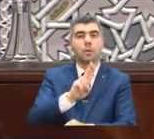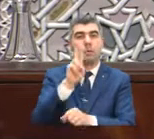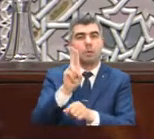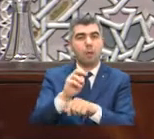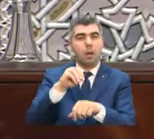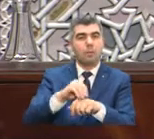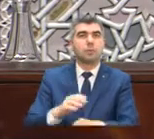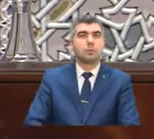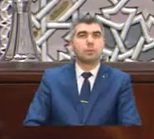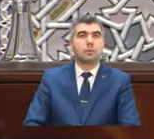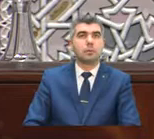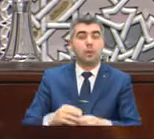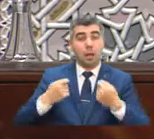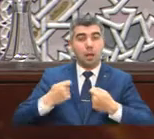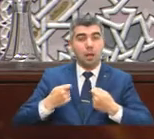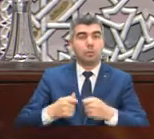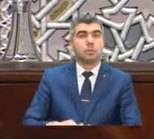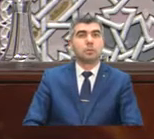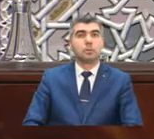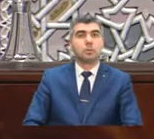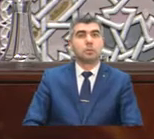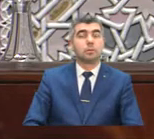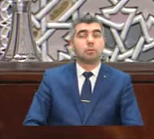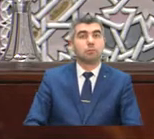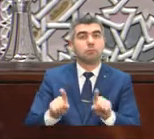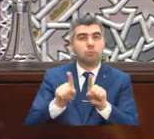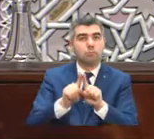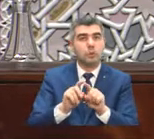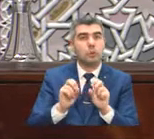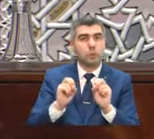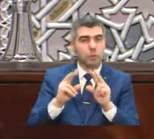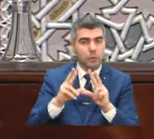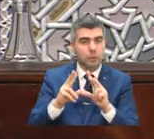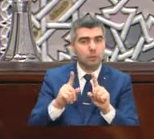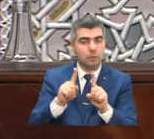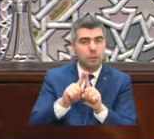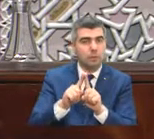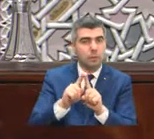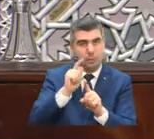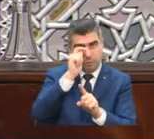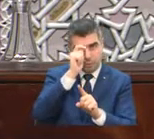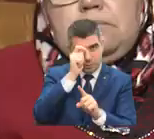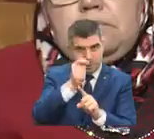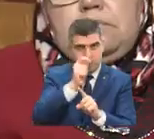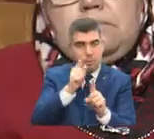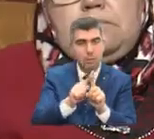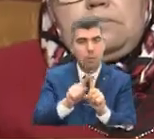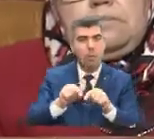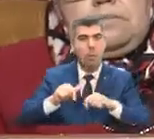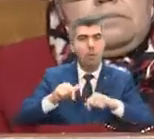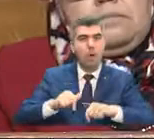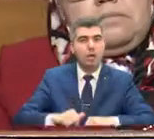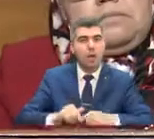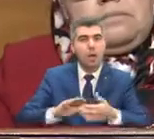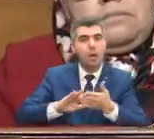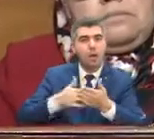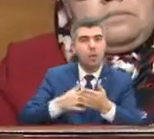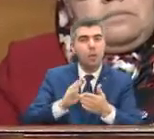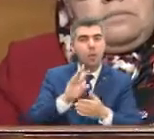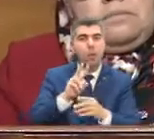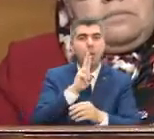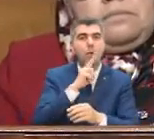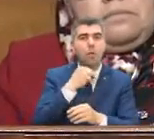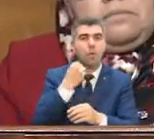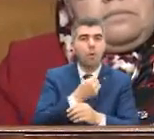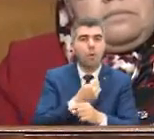الرئيس، لا يسعنا السيد الوزير الا ان نتمنى عاليا ما تبذله وزارتكم كما الحكومة المتعاقبة من أجل